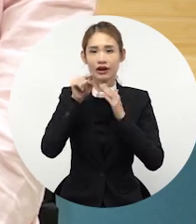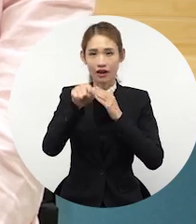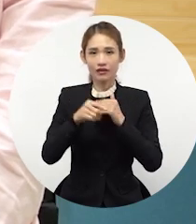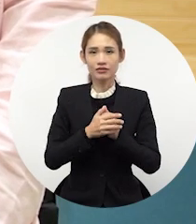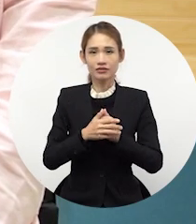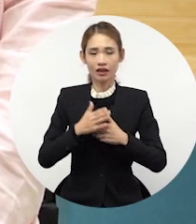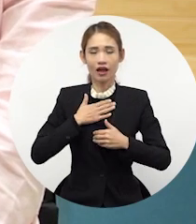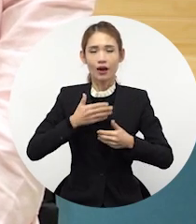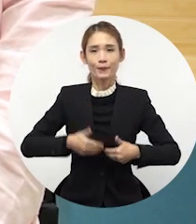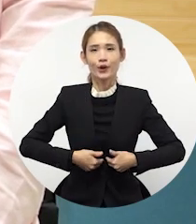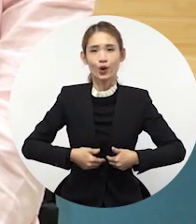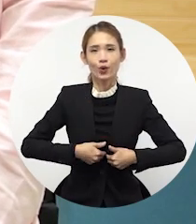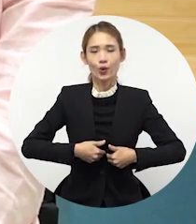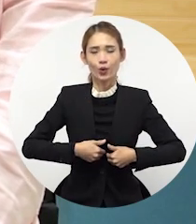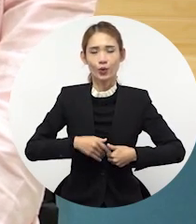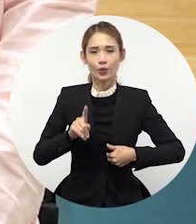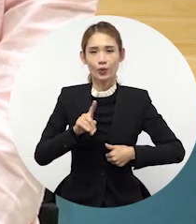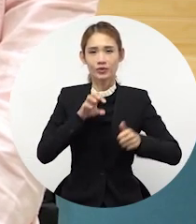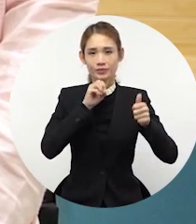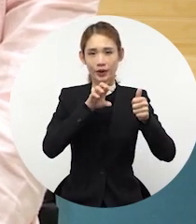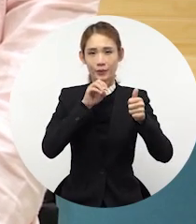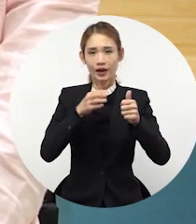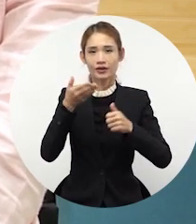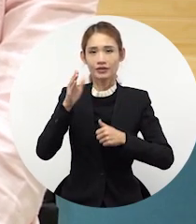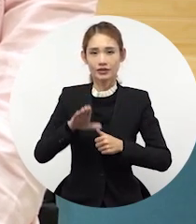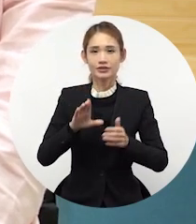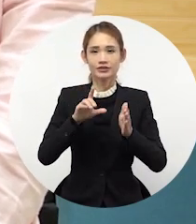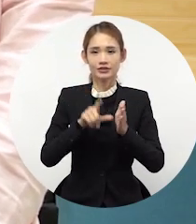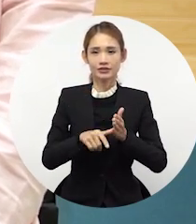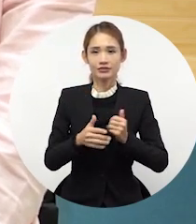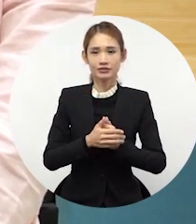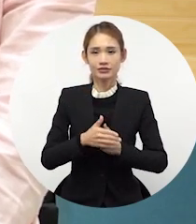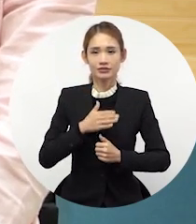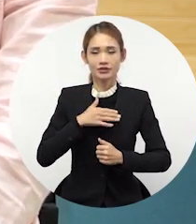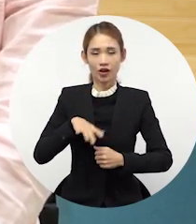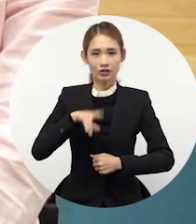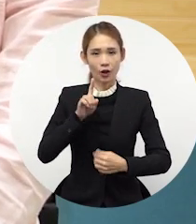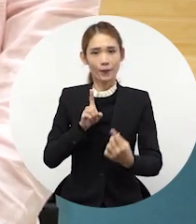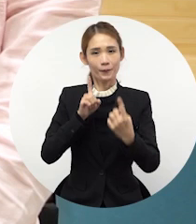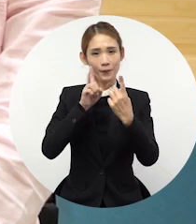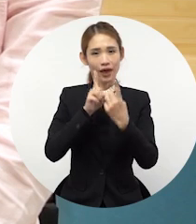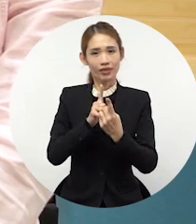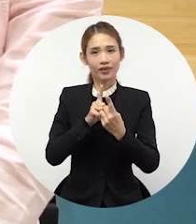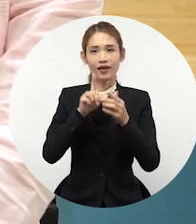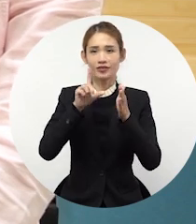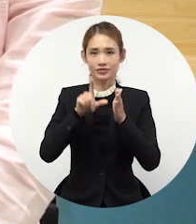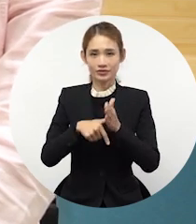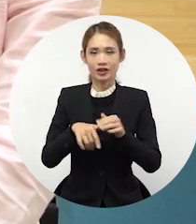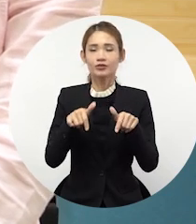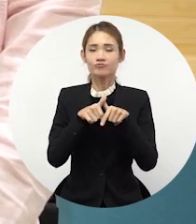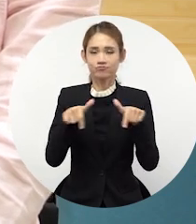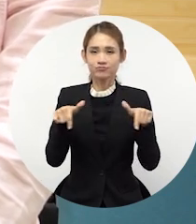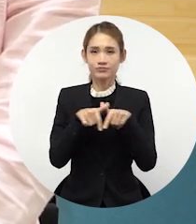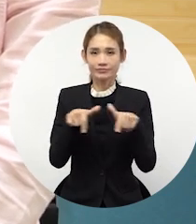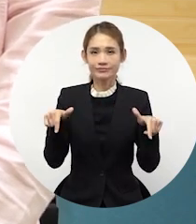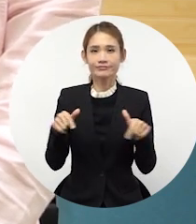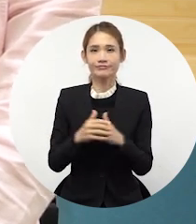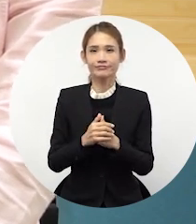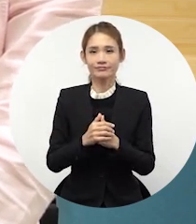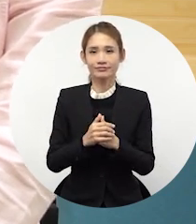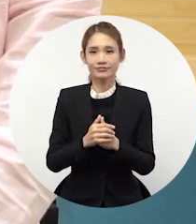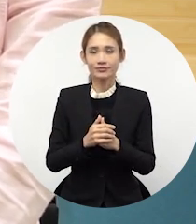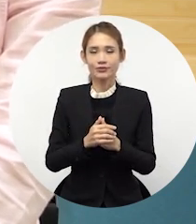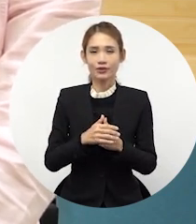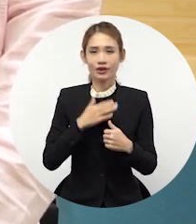하러. 지체장애인이 뭐가 겪은 필요하다고 공무원과의 했을 때 에피소드가 그분이 만화 이제 형식으로 저를 보여진다. 처음 뵀으니까 책상 앞에 그냥 앉아있는 공무원의 평범하게